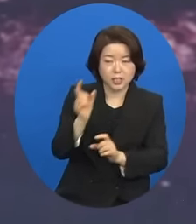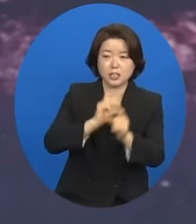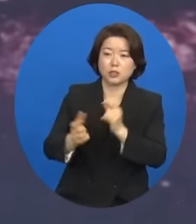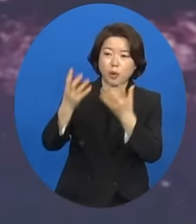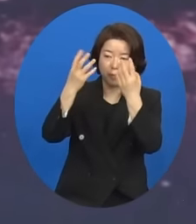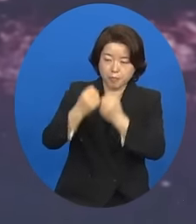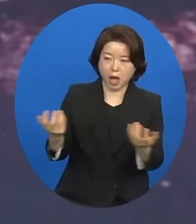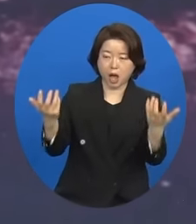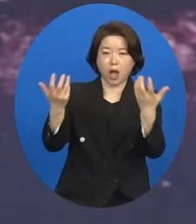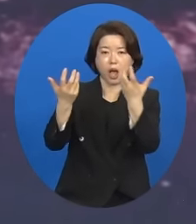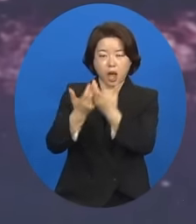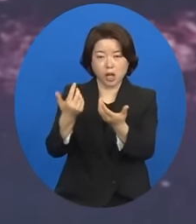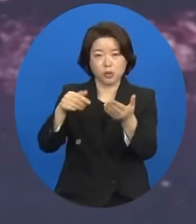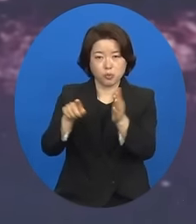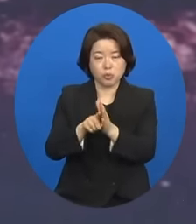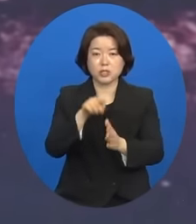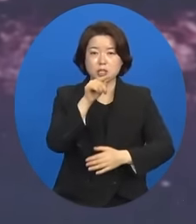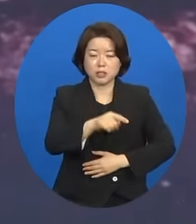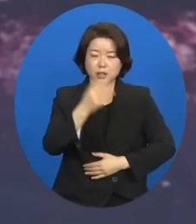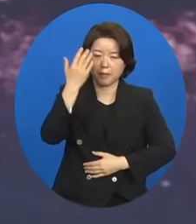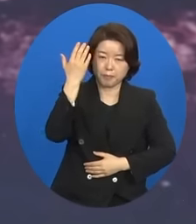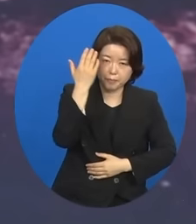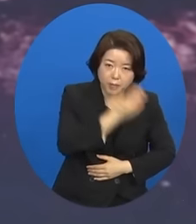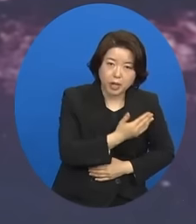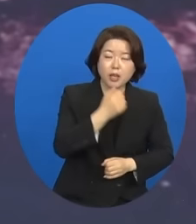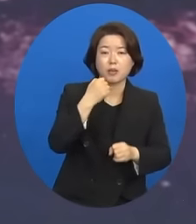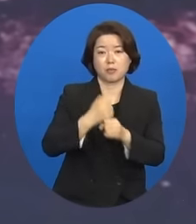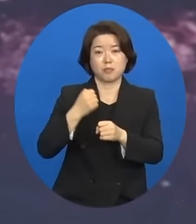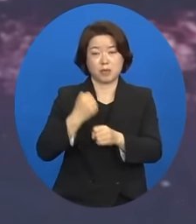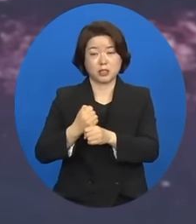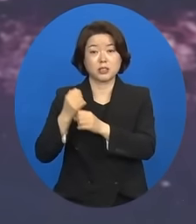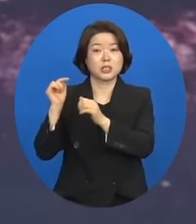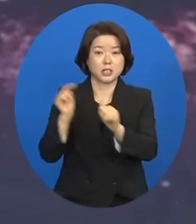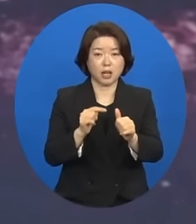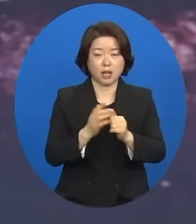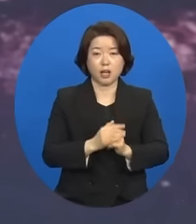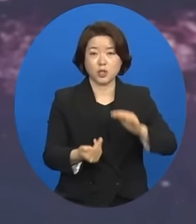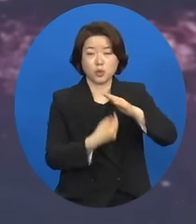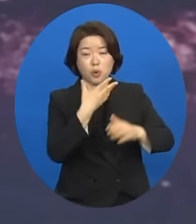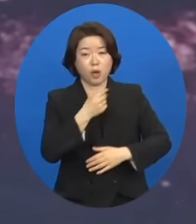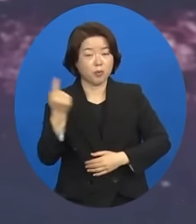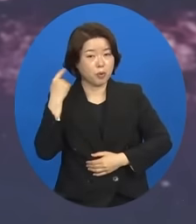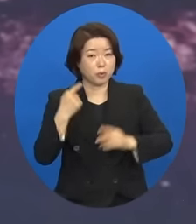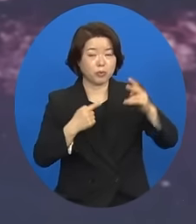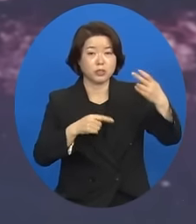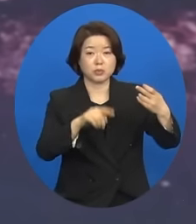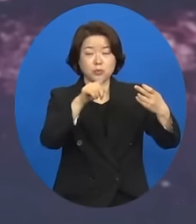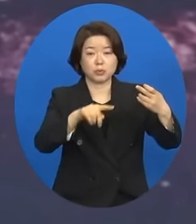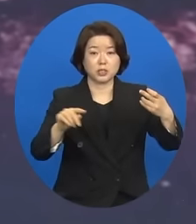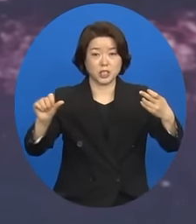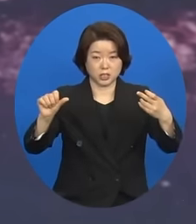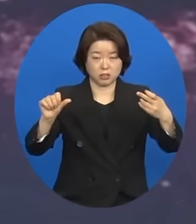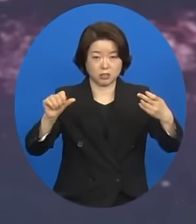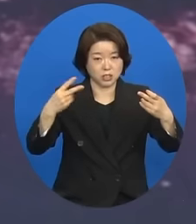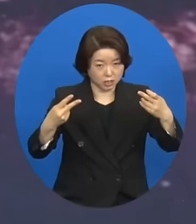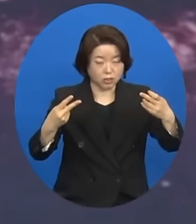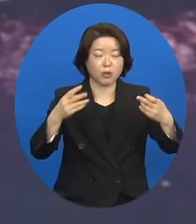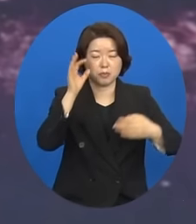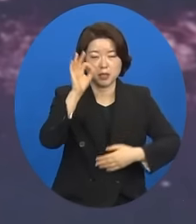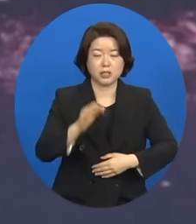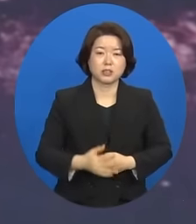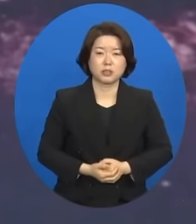맺게 하려 하여 그것을 깨끗하게 하시느니라 요한복음 15장 2절 말씀이죠 자 그래서 그가 무슨 얘기를